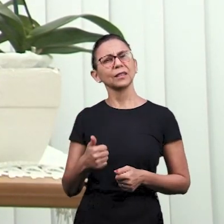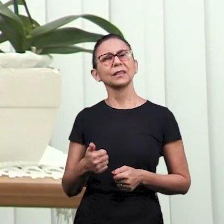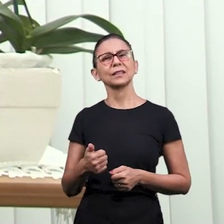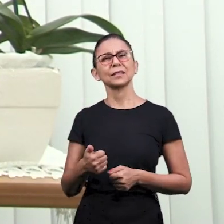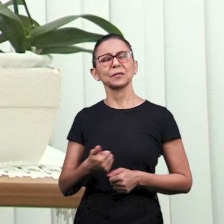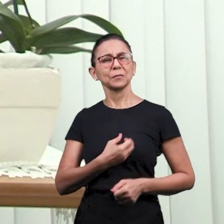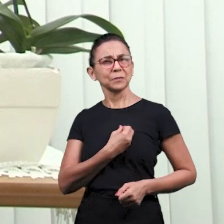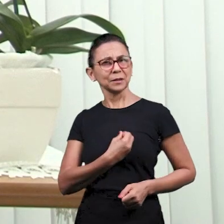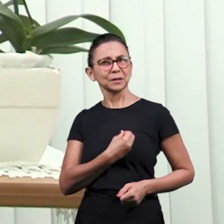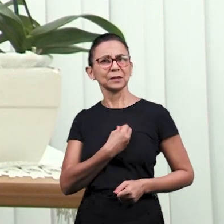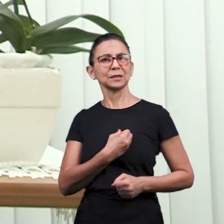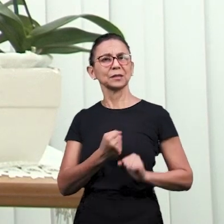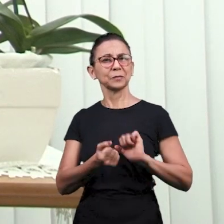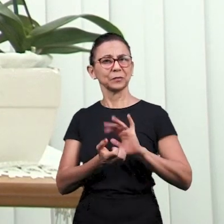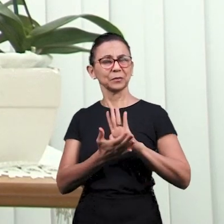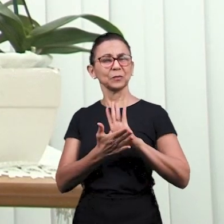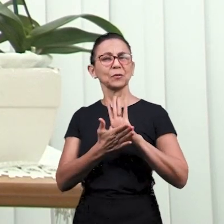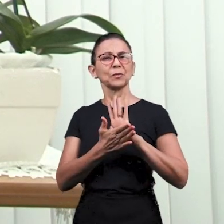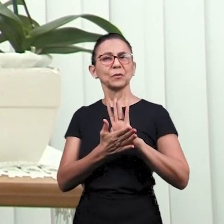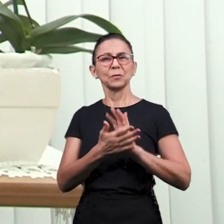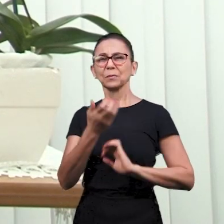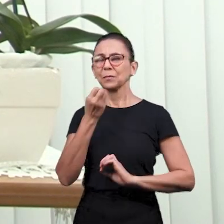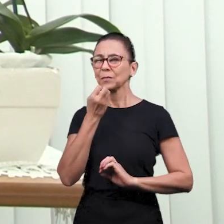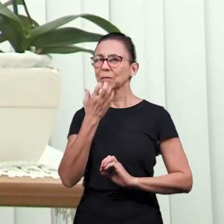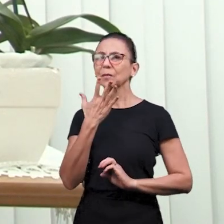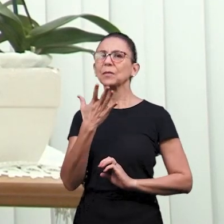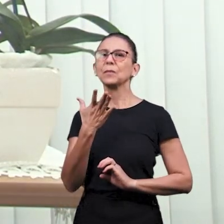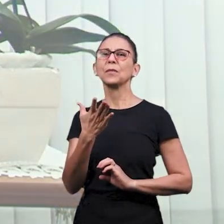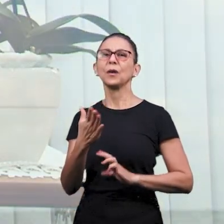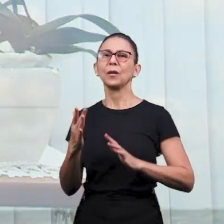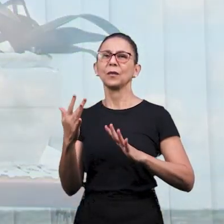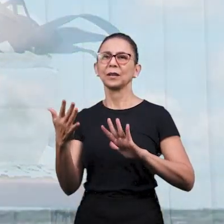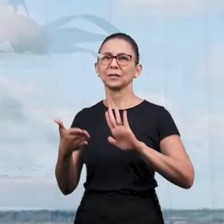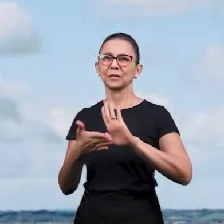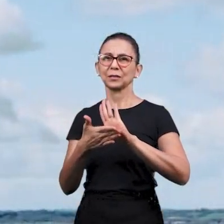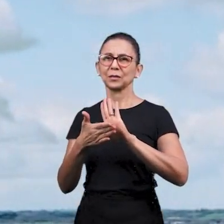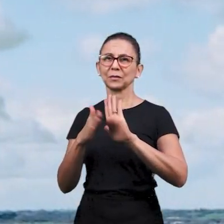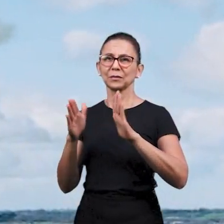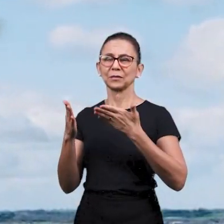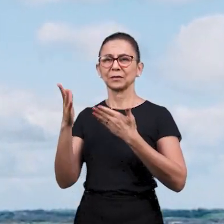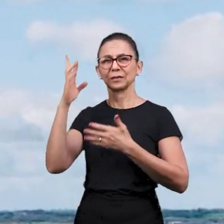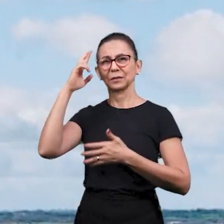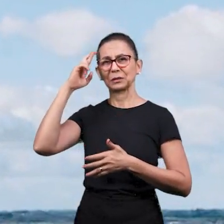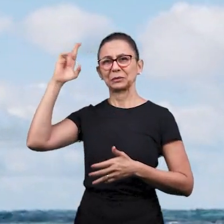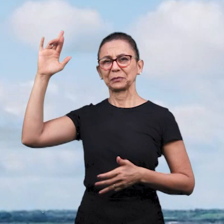этот псалом, пойте вместе с нами.